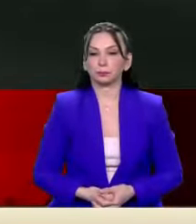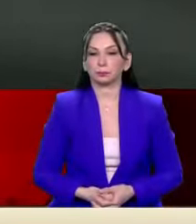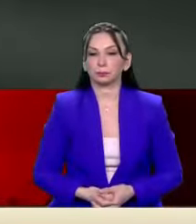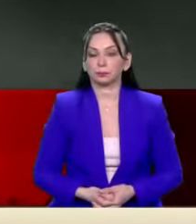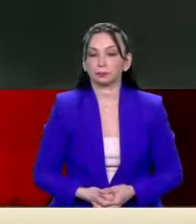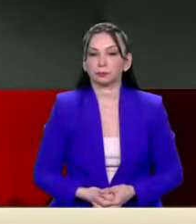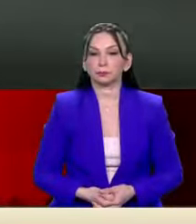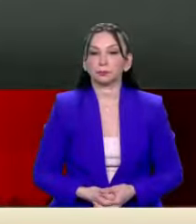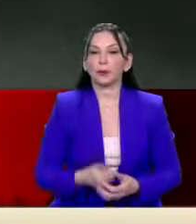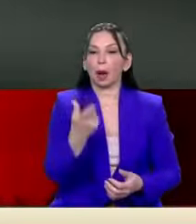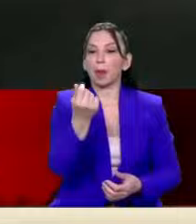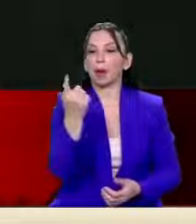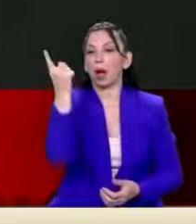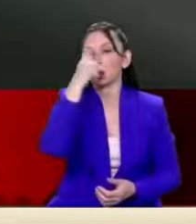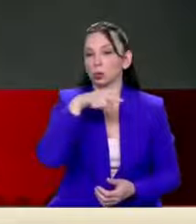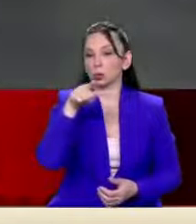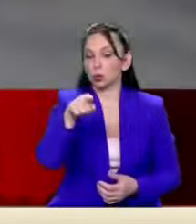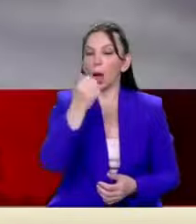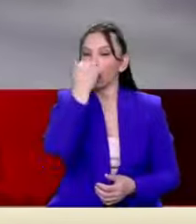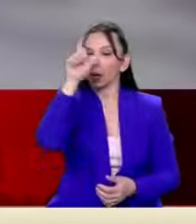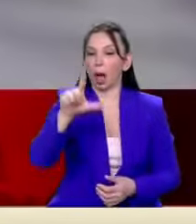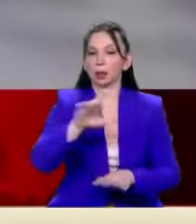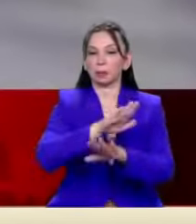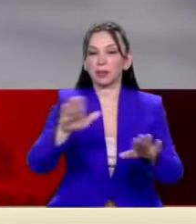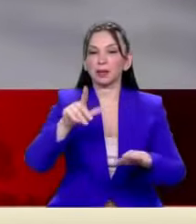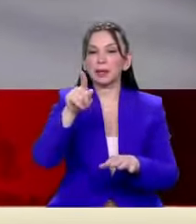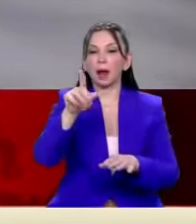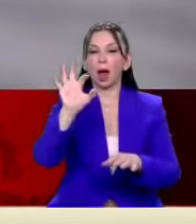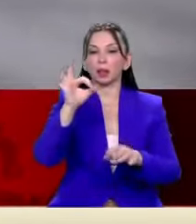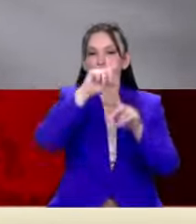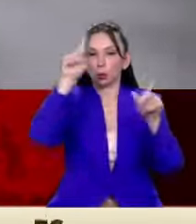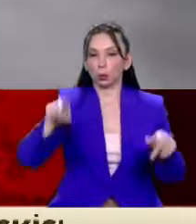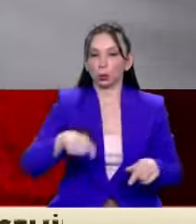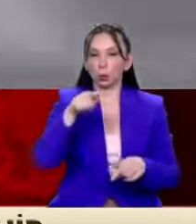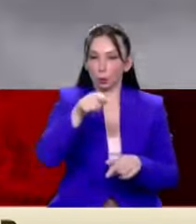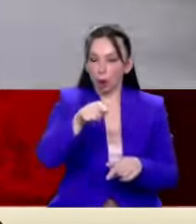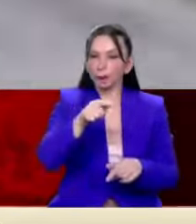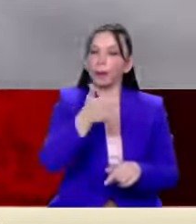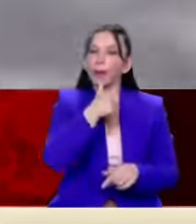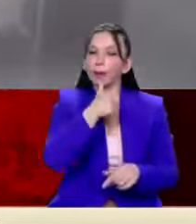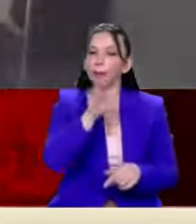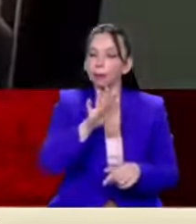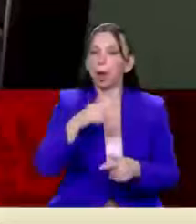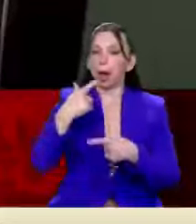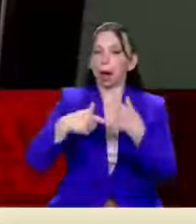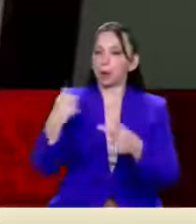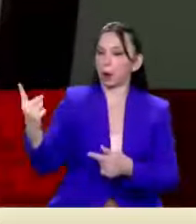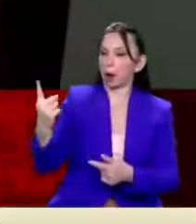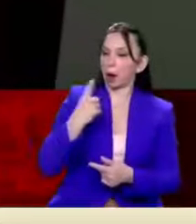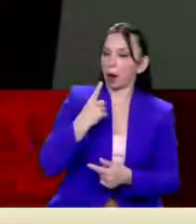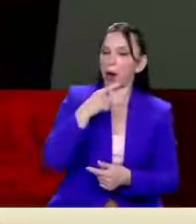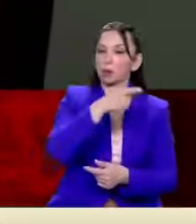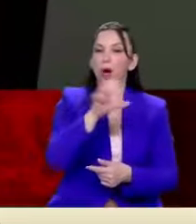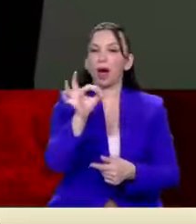vurdu alacak verecek meselesi kanlı bitti bir kuyumcu üzerine yürüyen akrabasını bacağından vurdu üzerine gittiği için